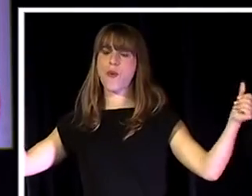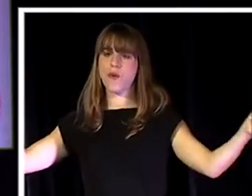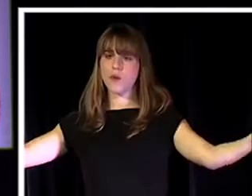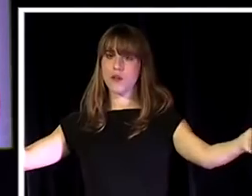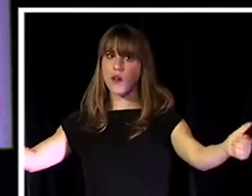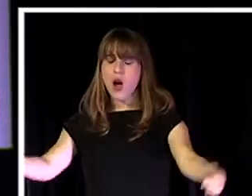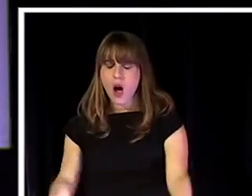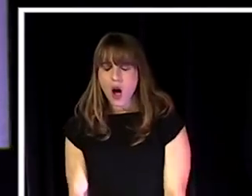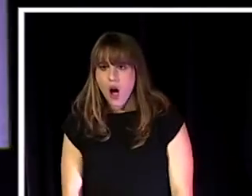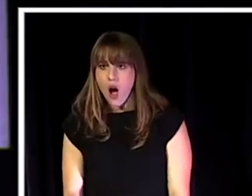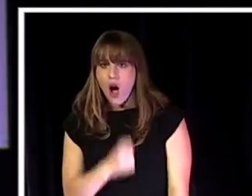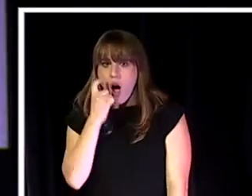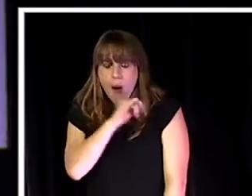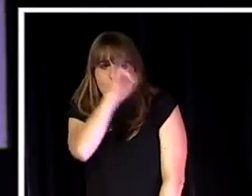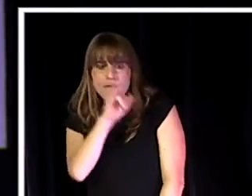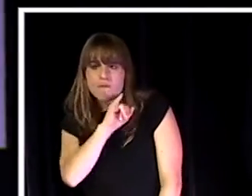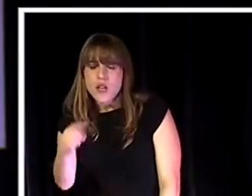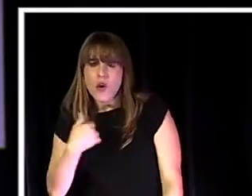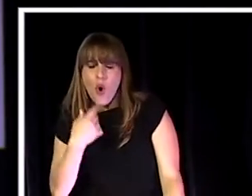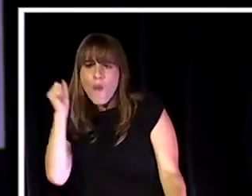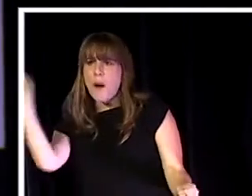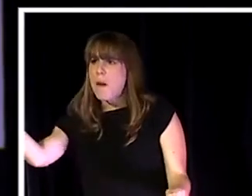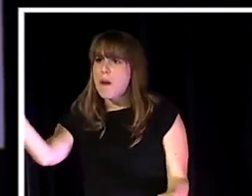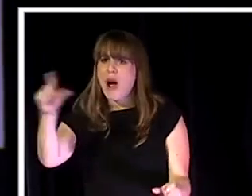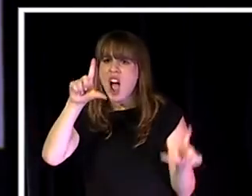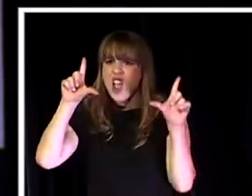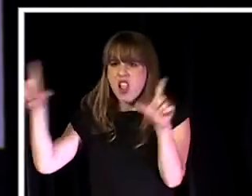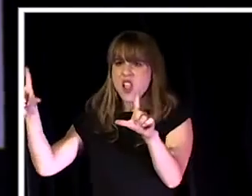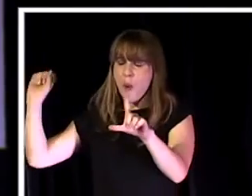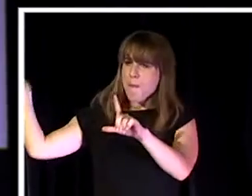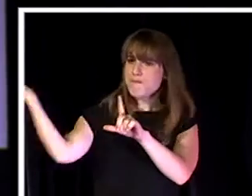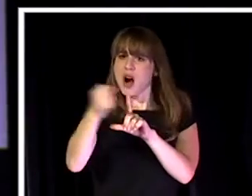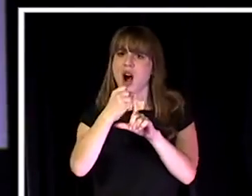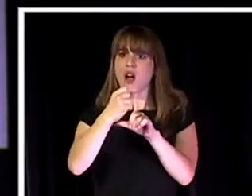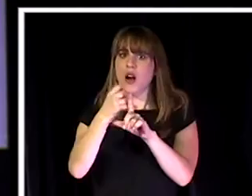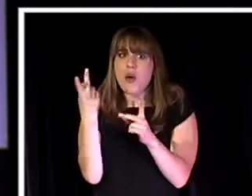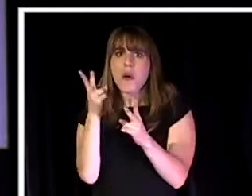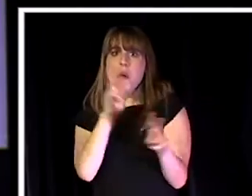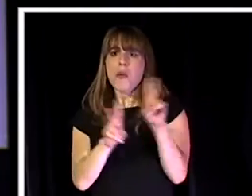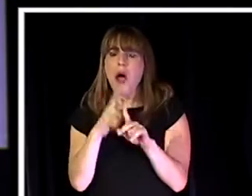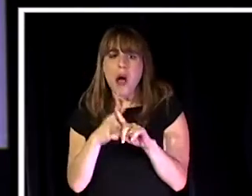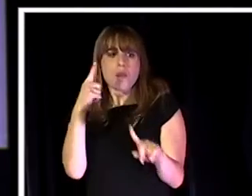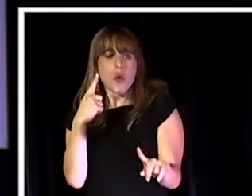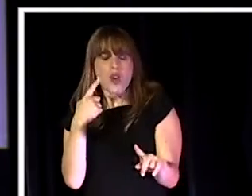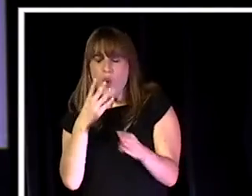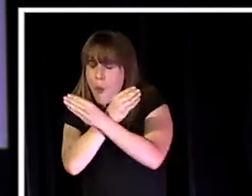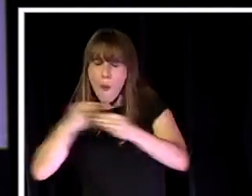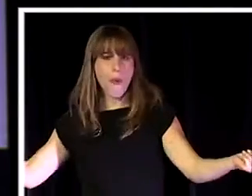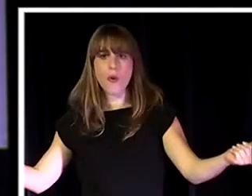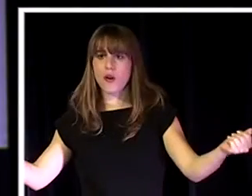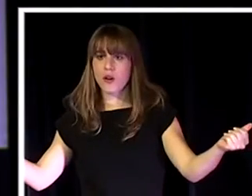«Κοίτα να δεις, σύννεφο εγώ που νίκαγα ολάκερο ήλιο και ένας απλός αέρας με έκανε